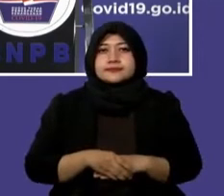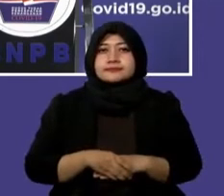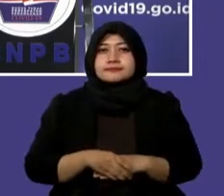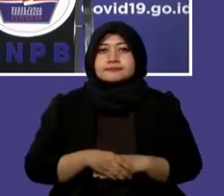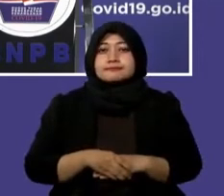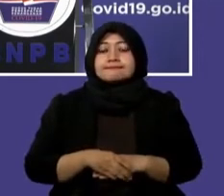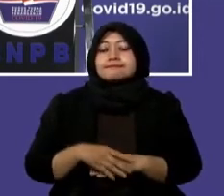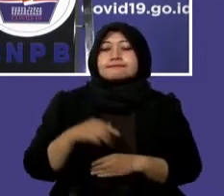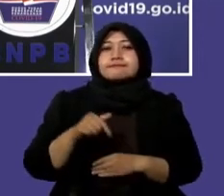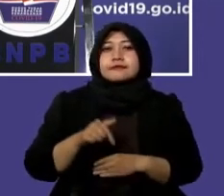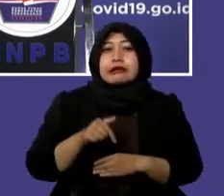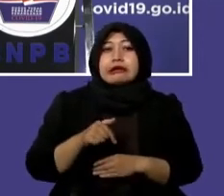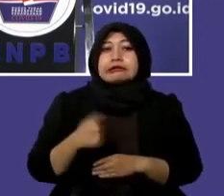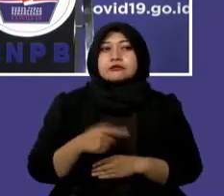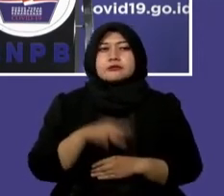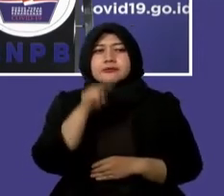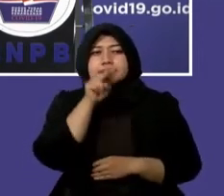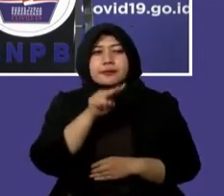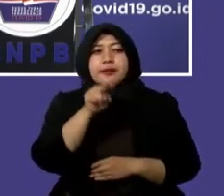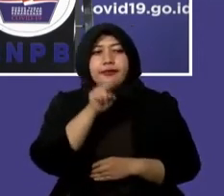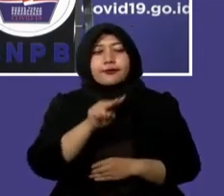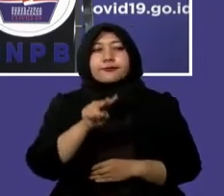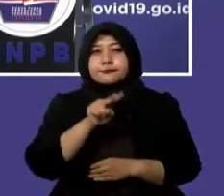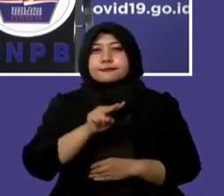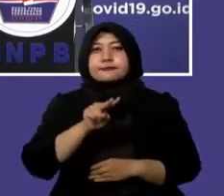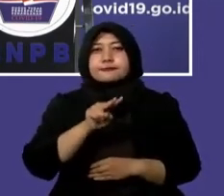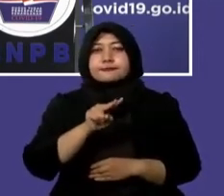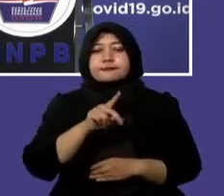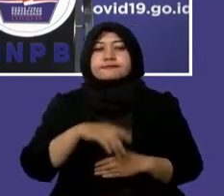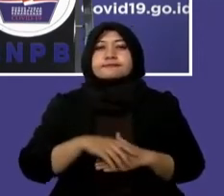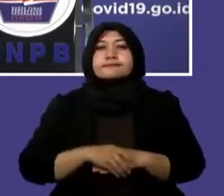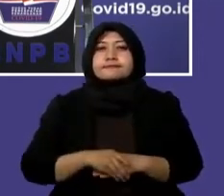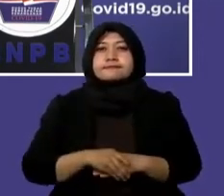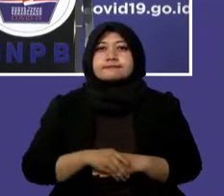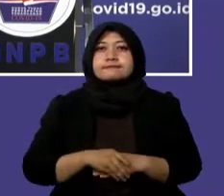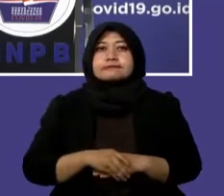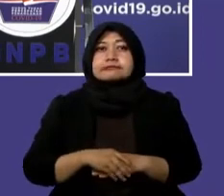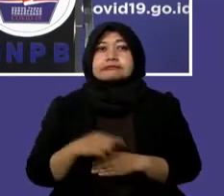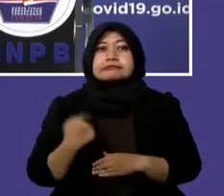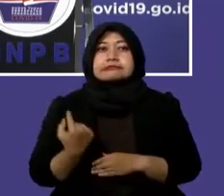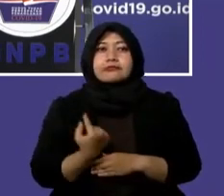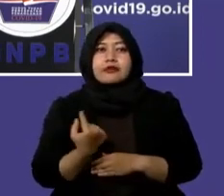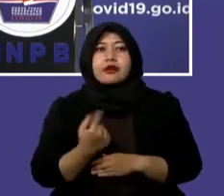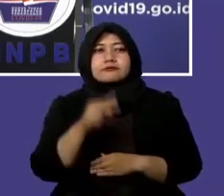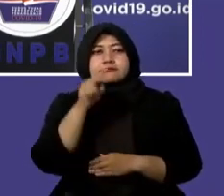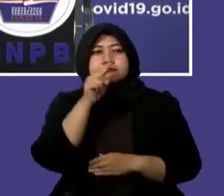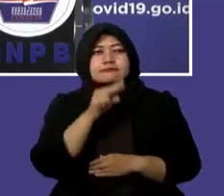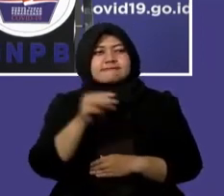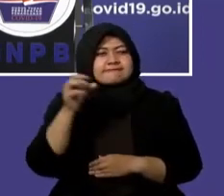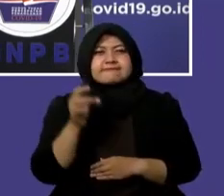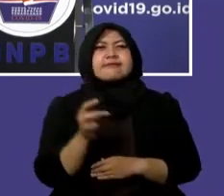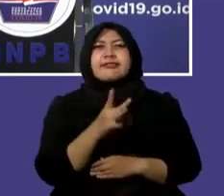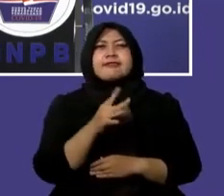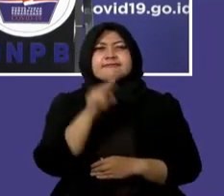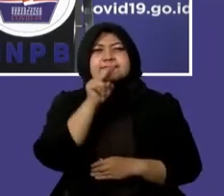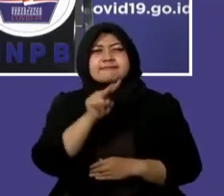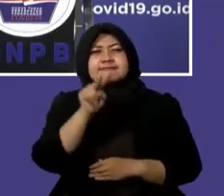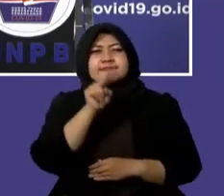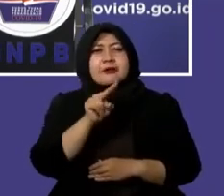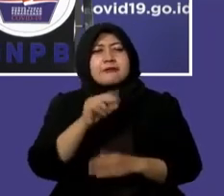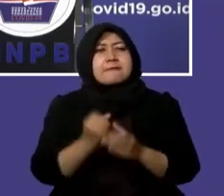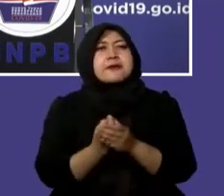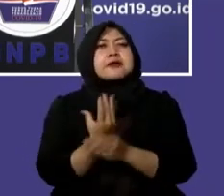Ini yang saat ini sedang kita pantau dan kita akan tetap melakukan pengawasan secara ketat